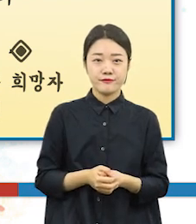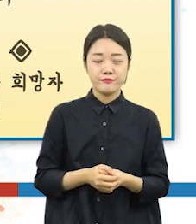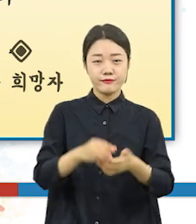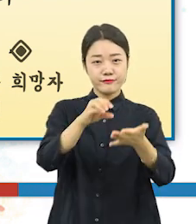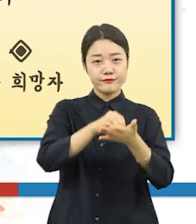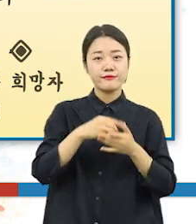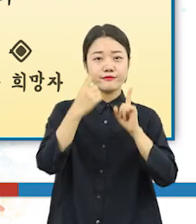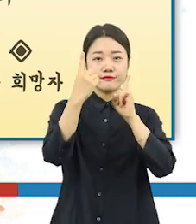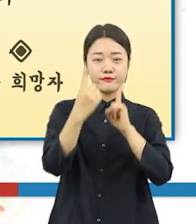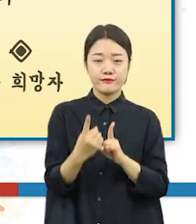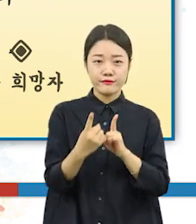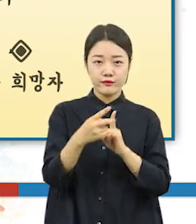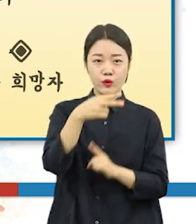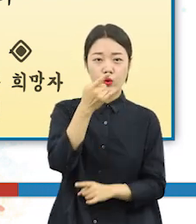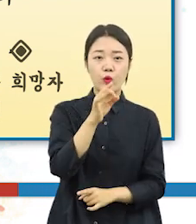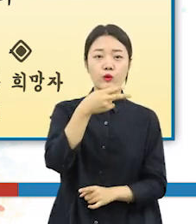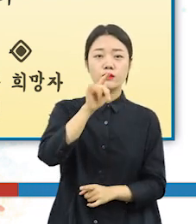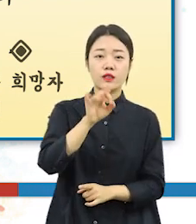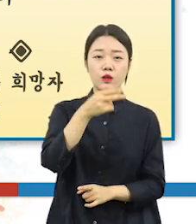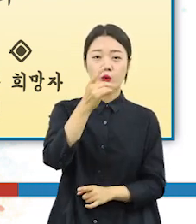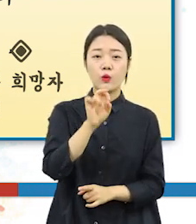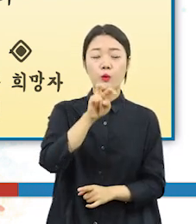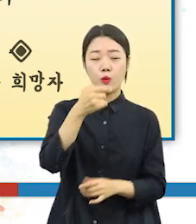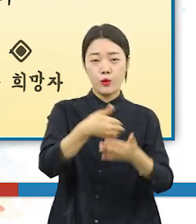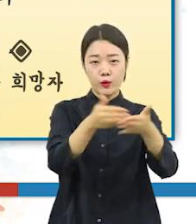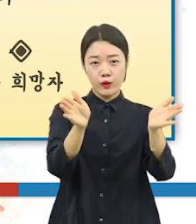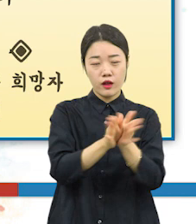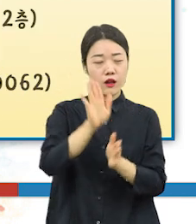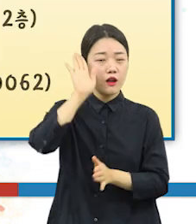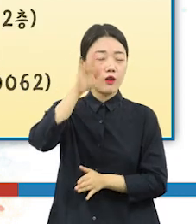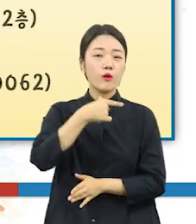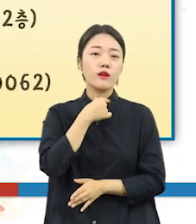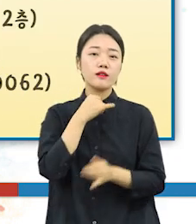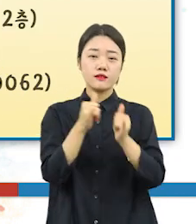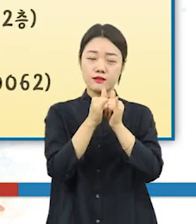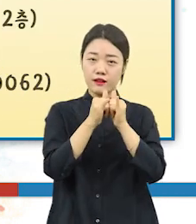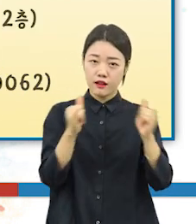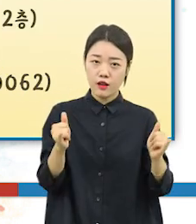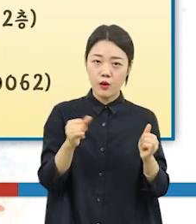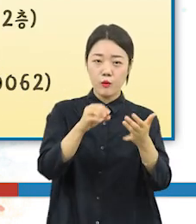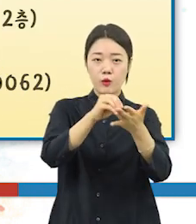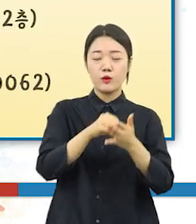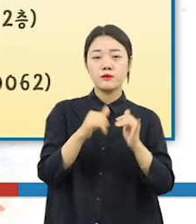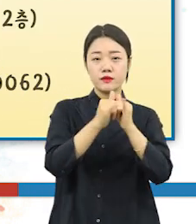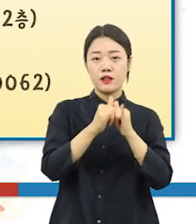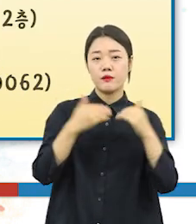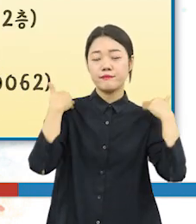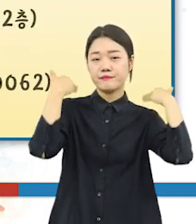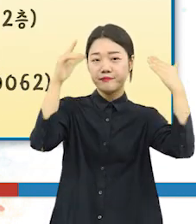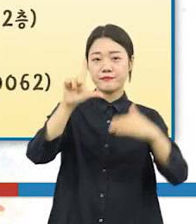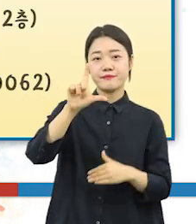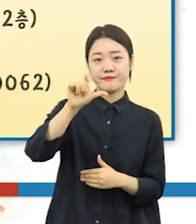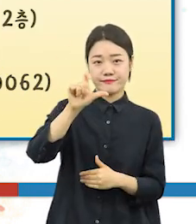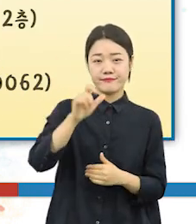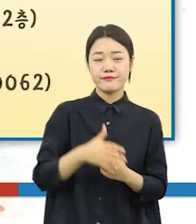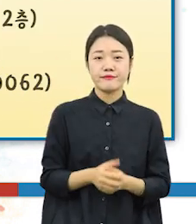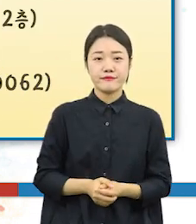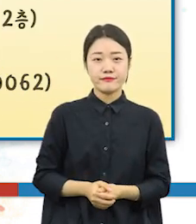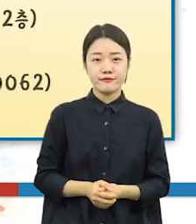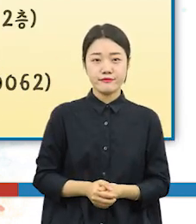모집 대상은 동상동몽 동아리 회원이나 향후 활동 희망자이며 모집 인원은 성인